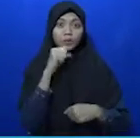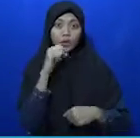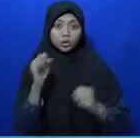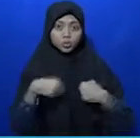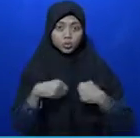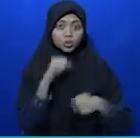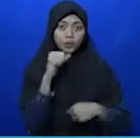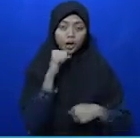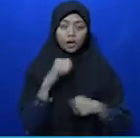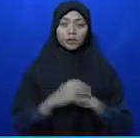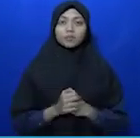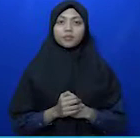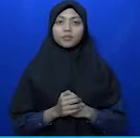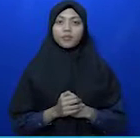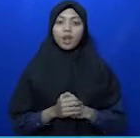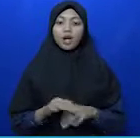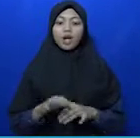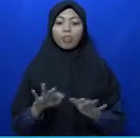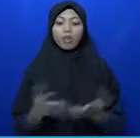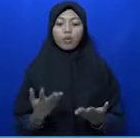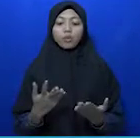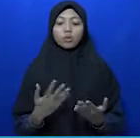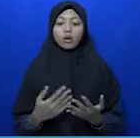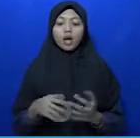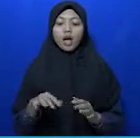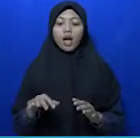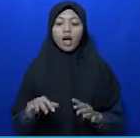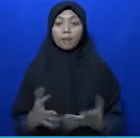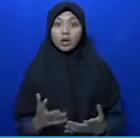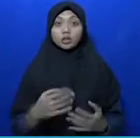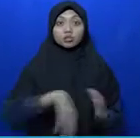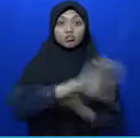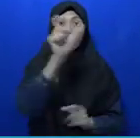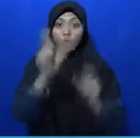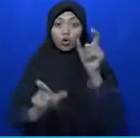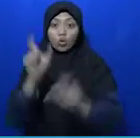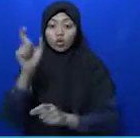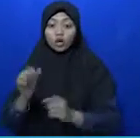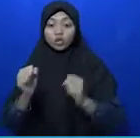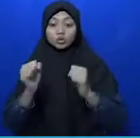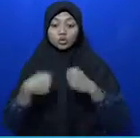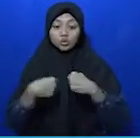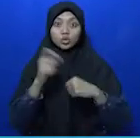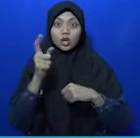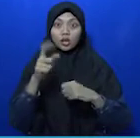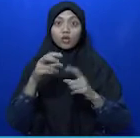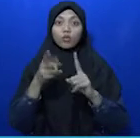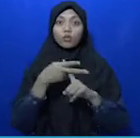Apakah kita semua setuju kalau Freeport diambil alih?